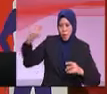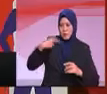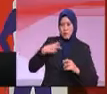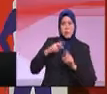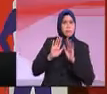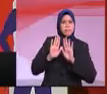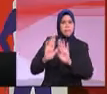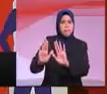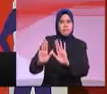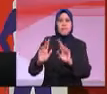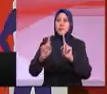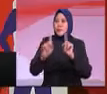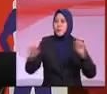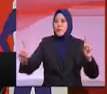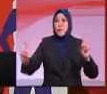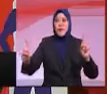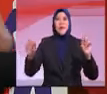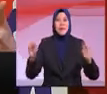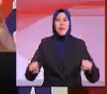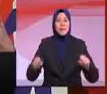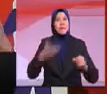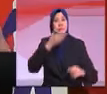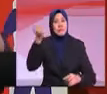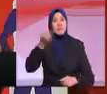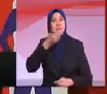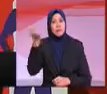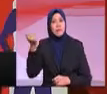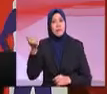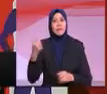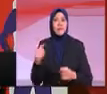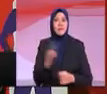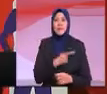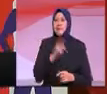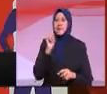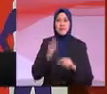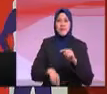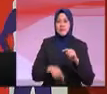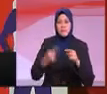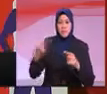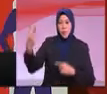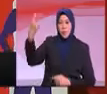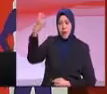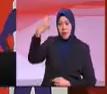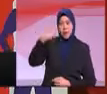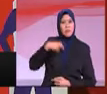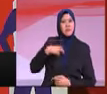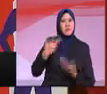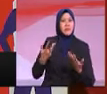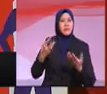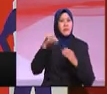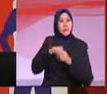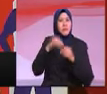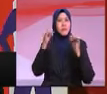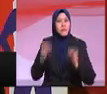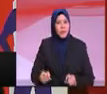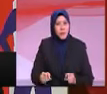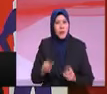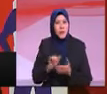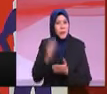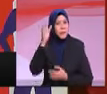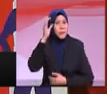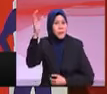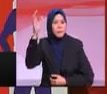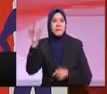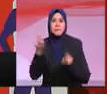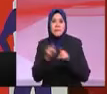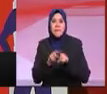menjangkiti kita. Itu peperangan yang lebih bagus, iaitu kita tak benarkan virus menjangkiti individu. Itu yang konsep yang kita guna